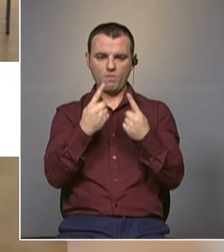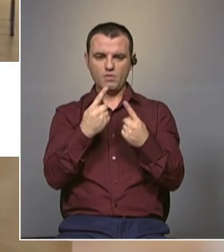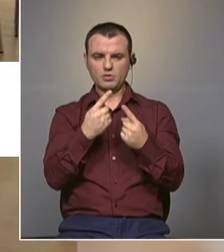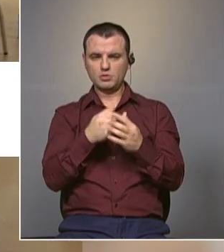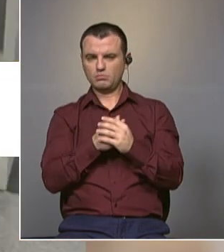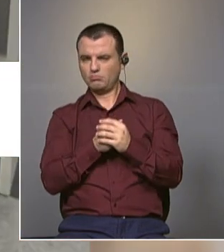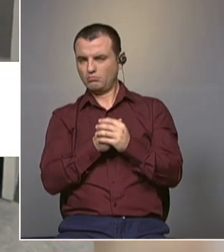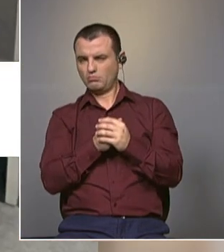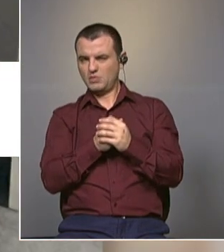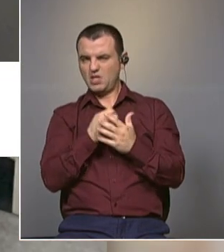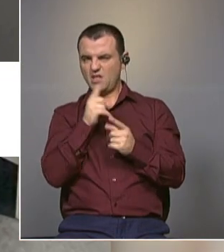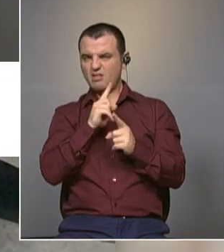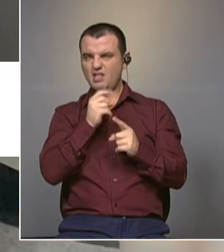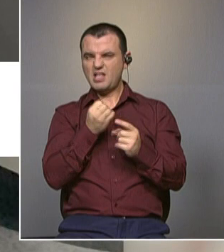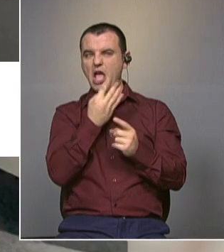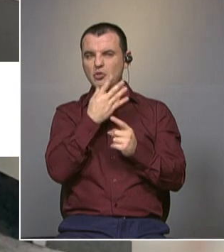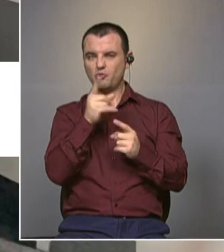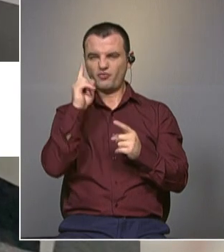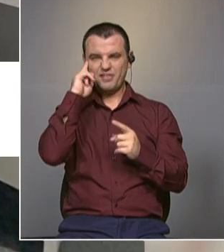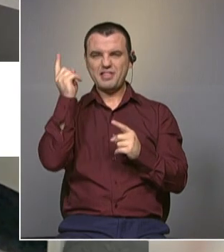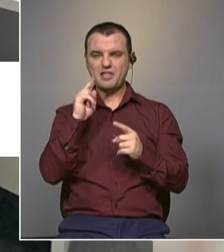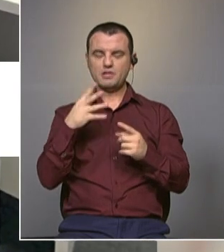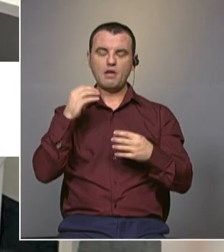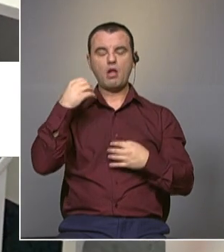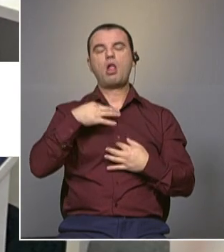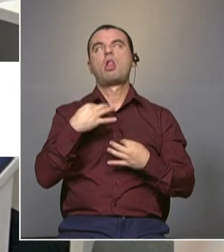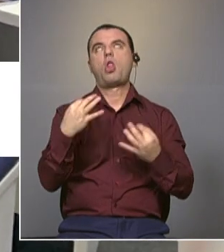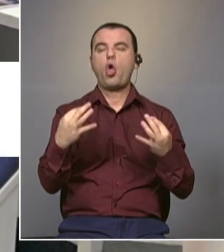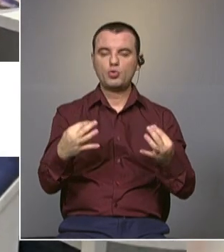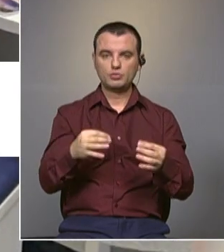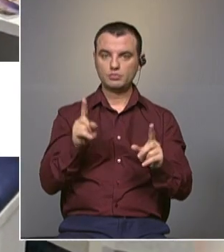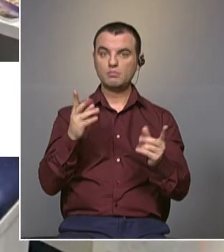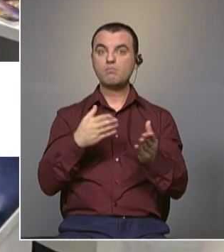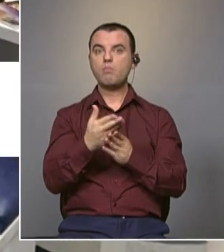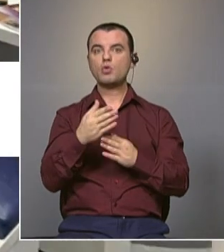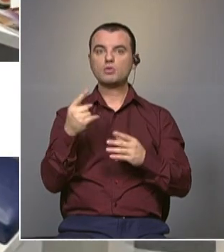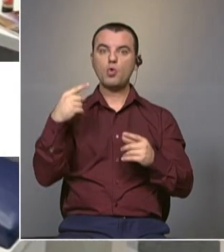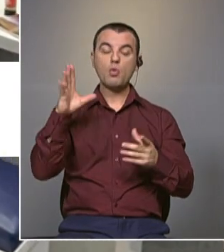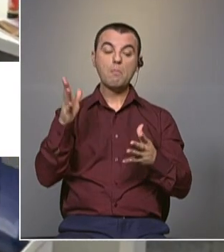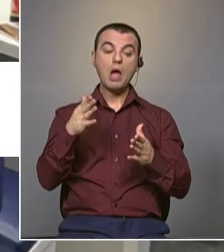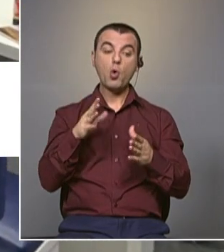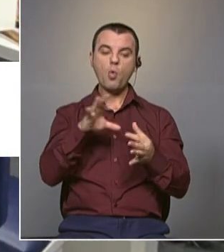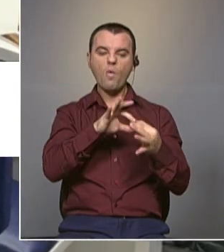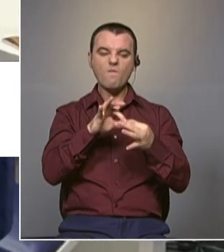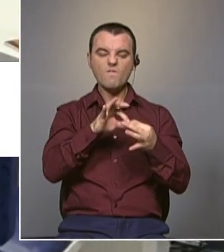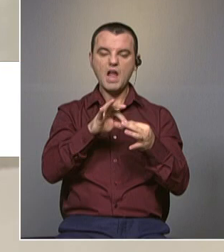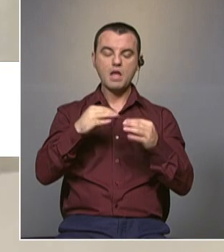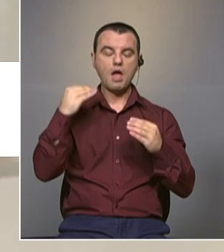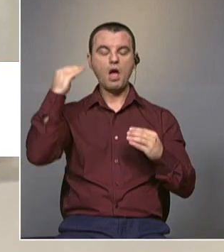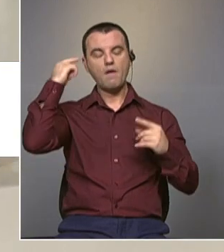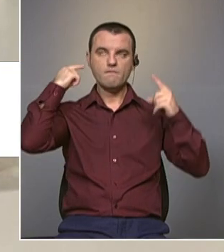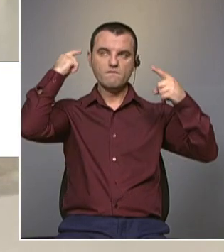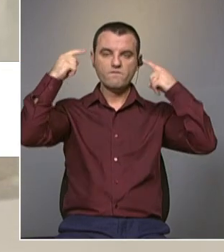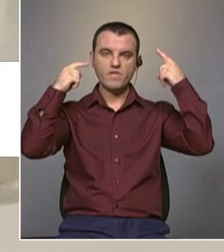види отстрани, не се страшно, случва. Напротив, по-скоро влияе на вестибуларния апарат и това е идеята на